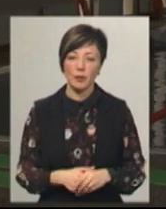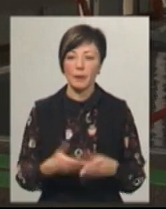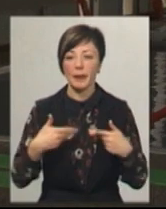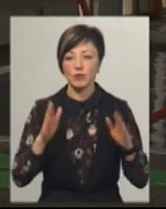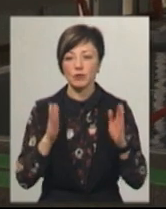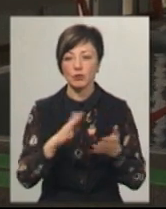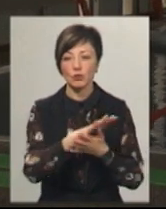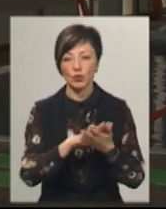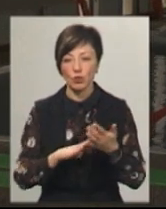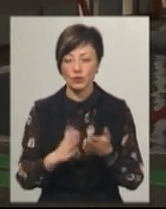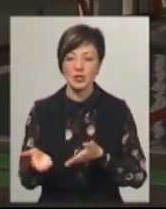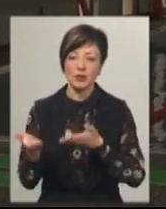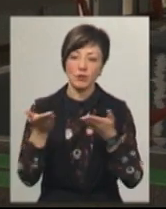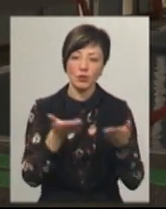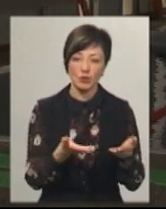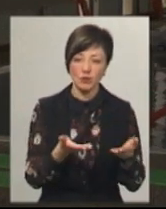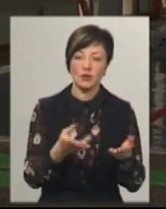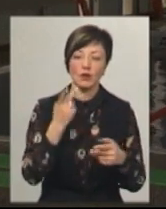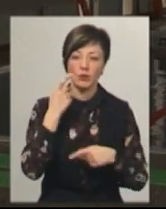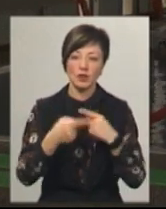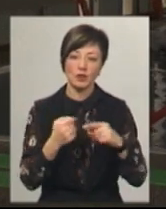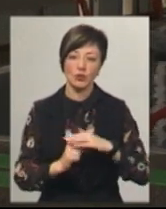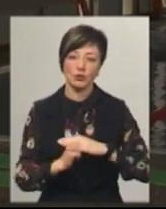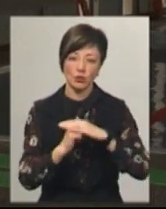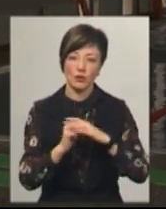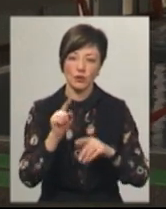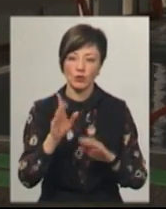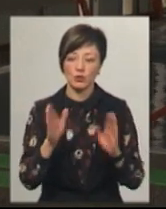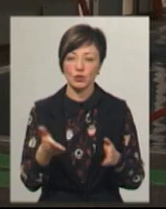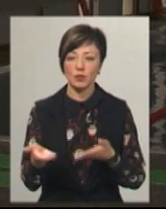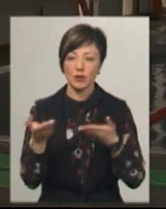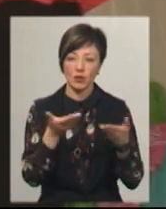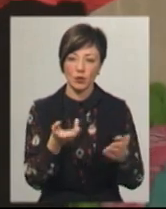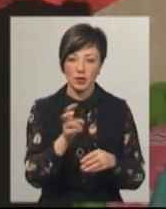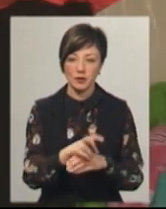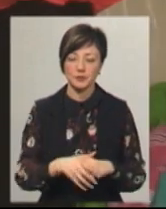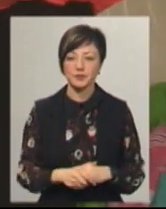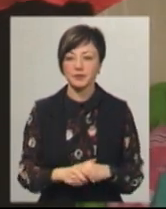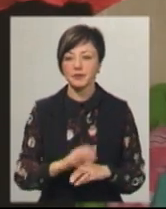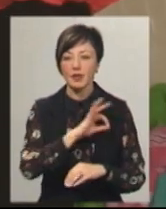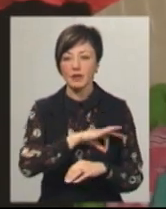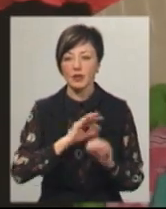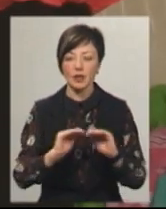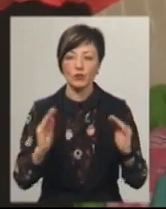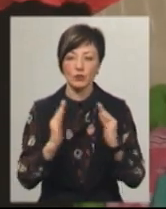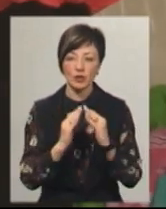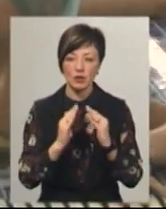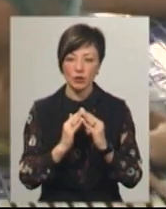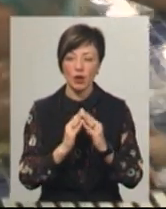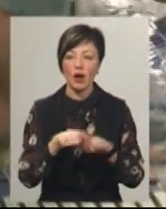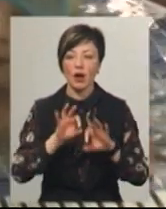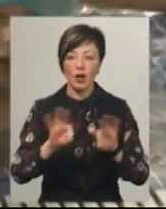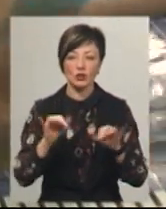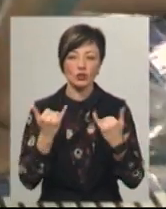будемо продовжувати їх запрошувати, тобто на постійній основі вони будуть до нас приходити. Вихователька дитячого будинку Мирослава Романюк